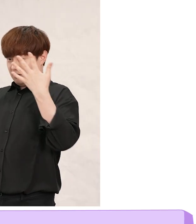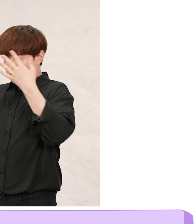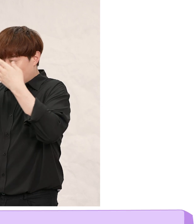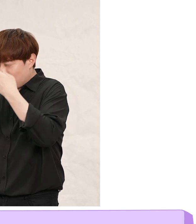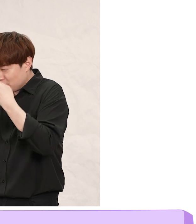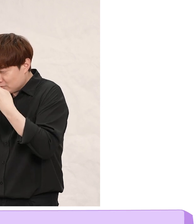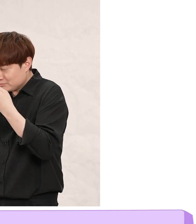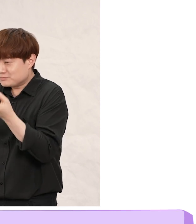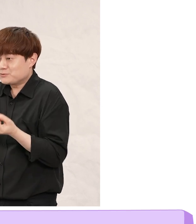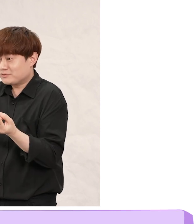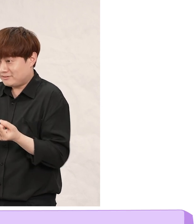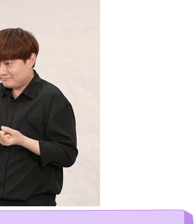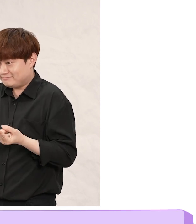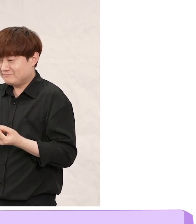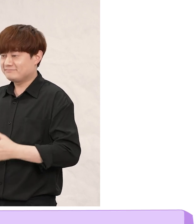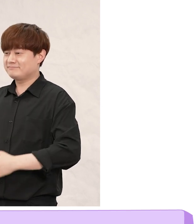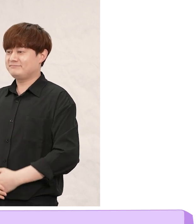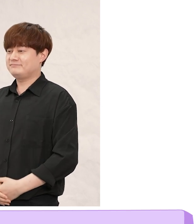불투명도입니다.